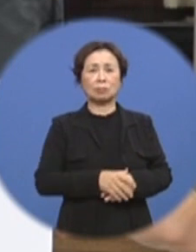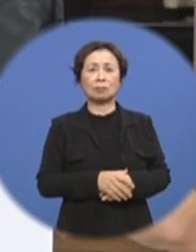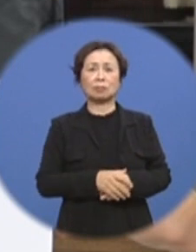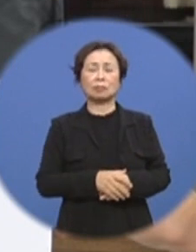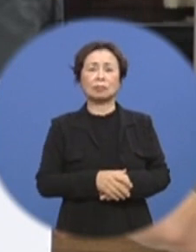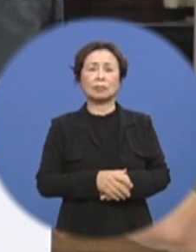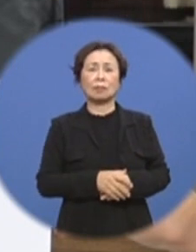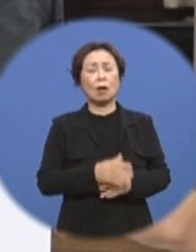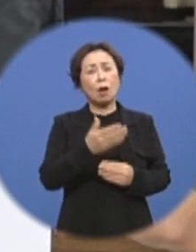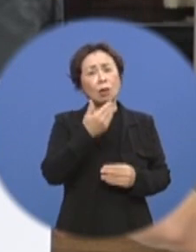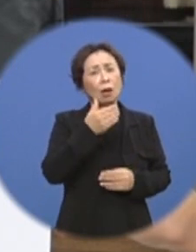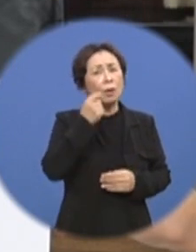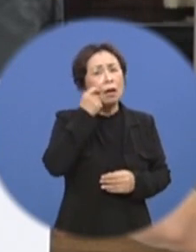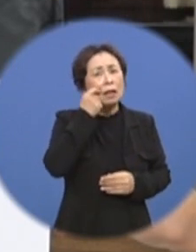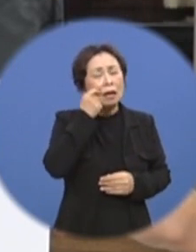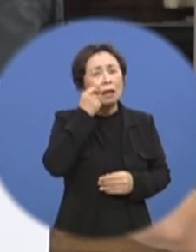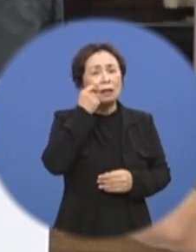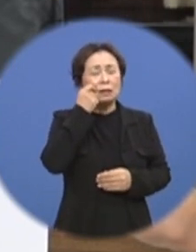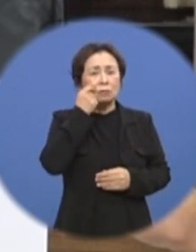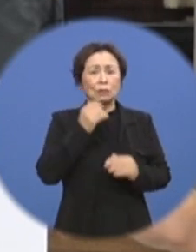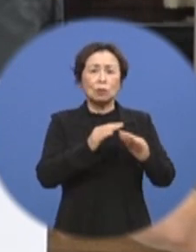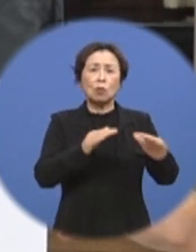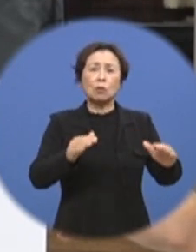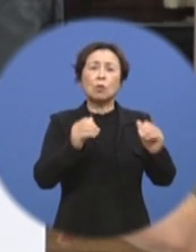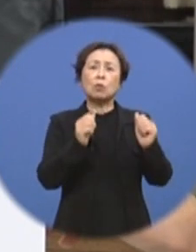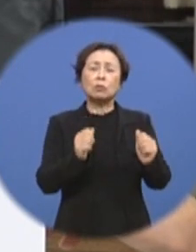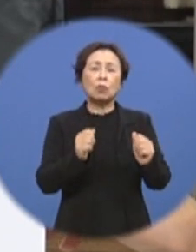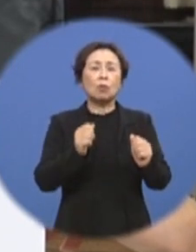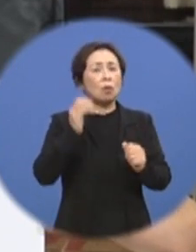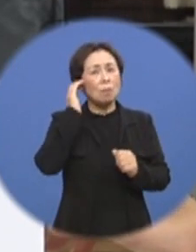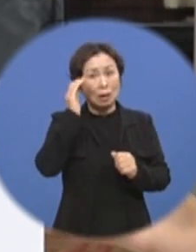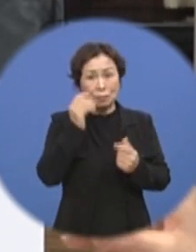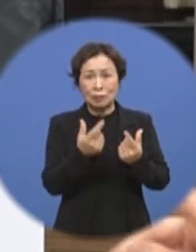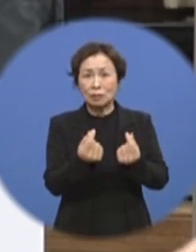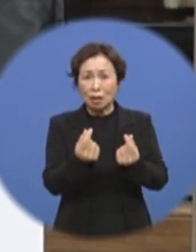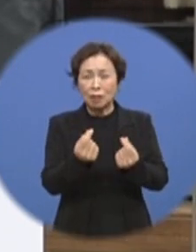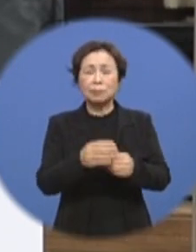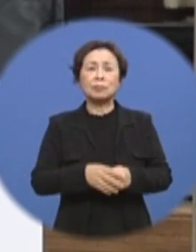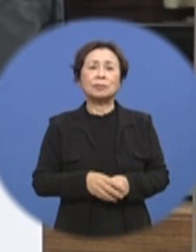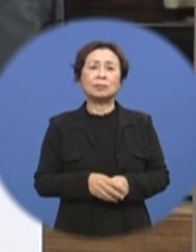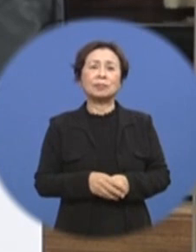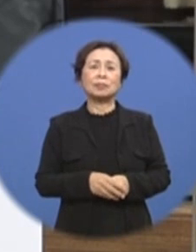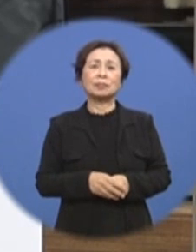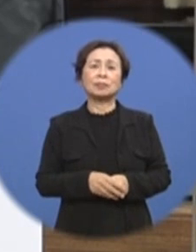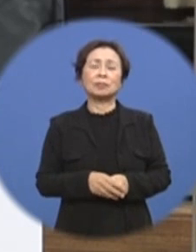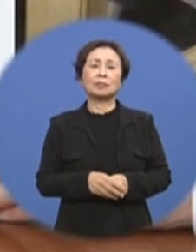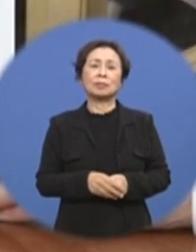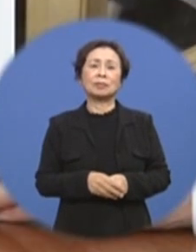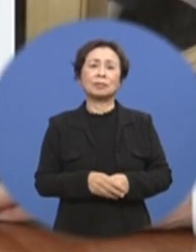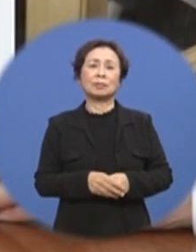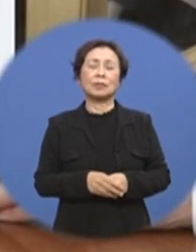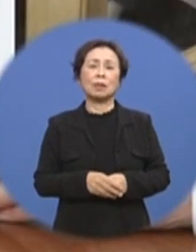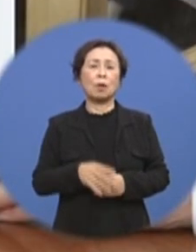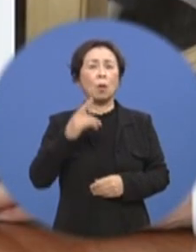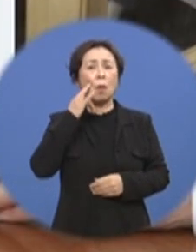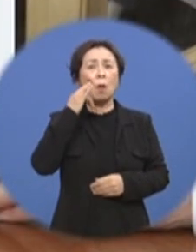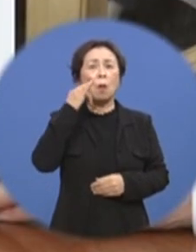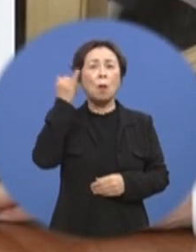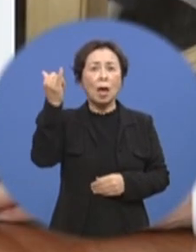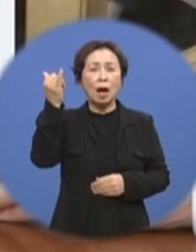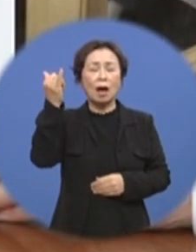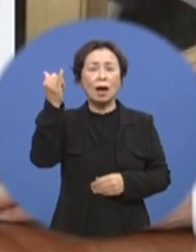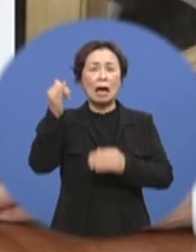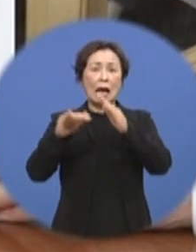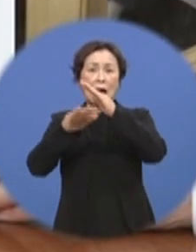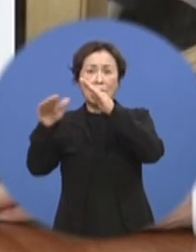ご飯食べられないって言うこうなんかはねほっといたら絶対いけないんですがやっぱりお家が貧しいの